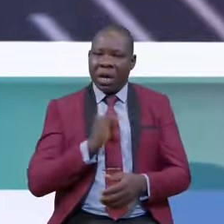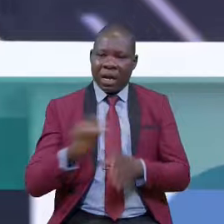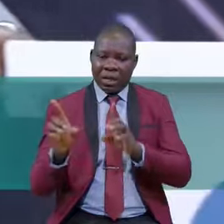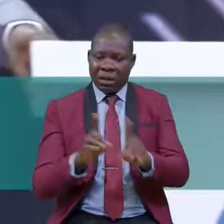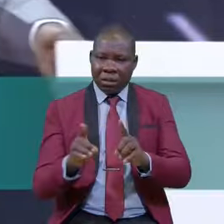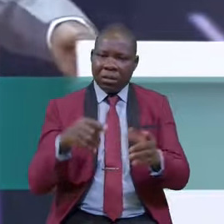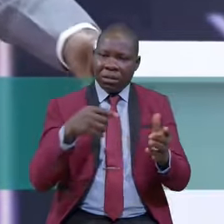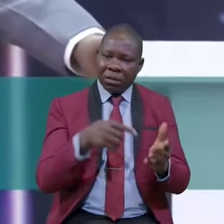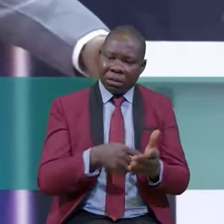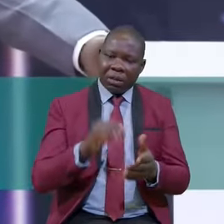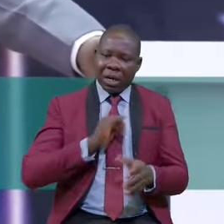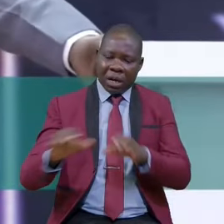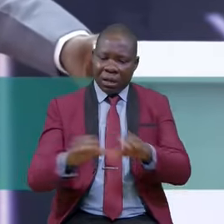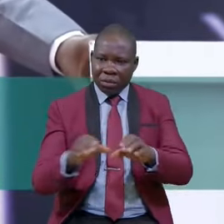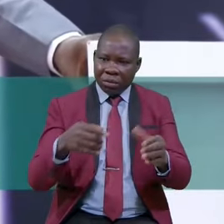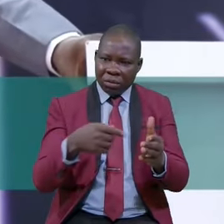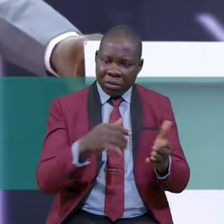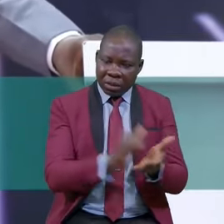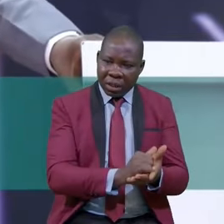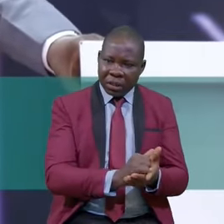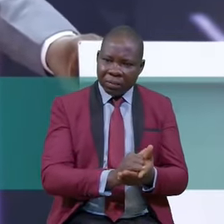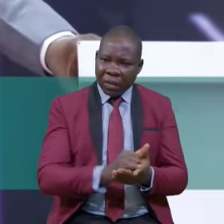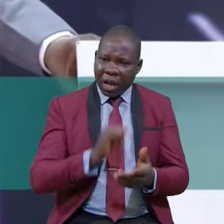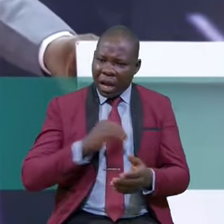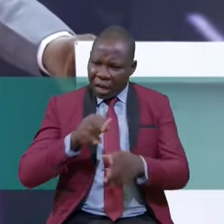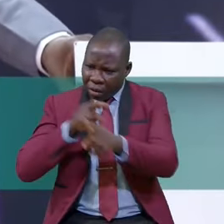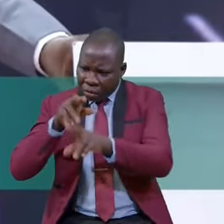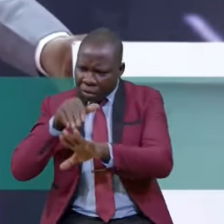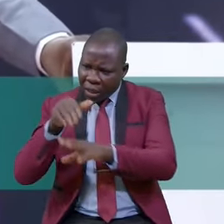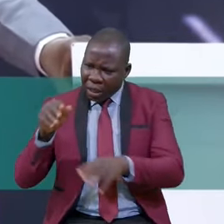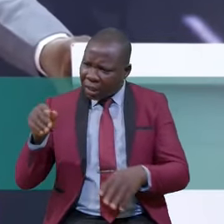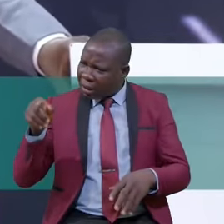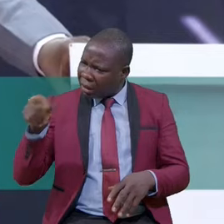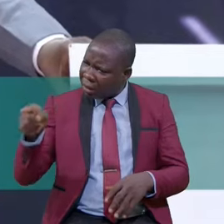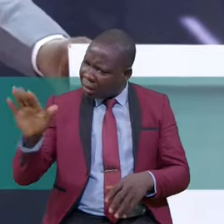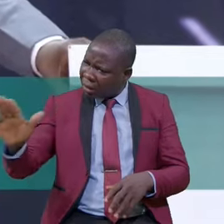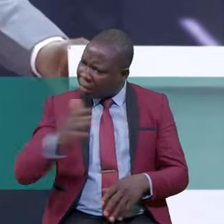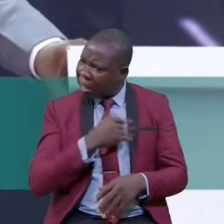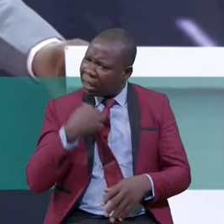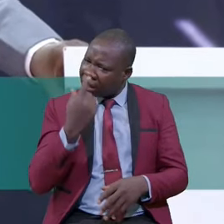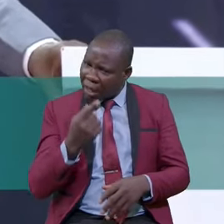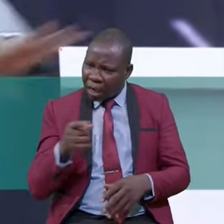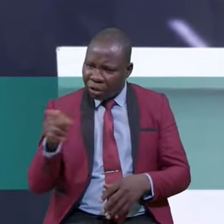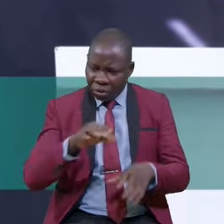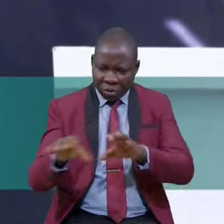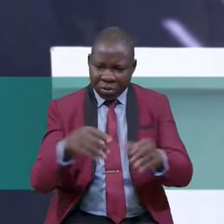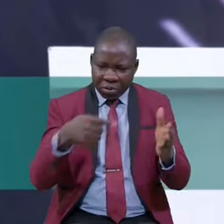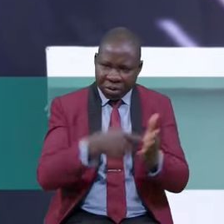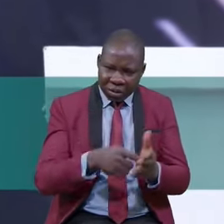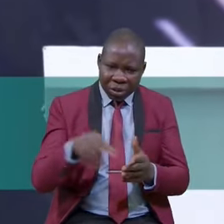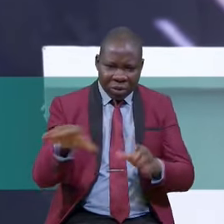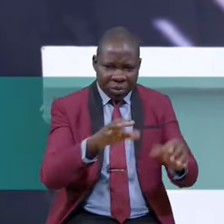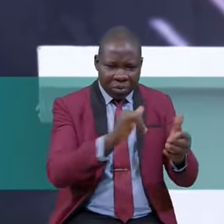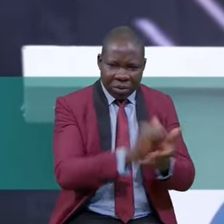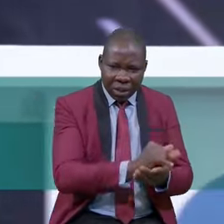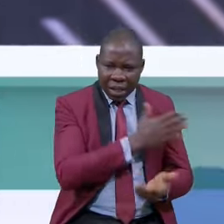dit, tu fais ceci, tu fais ceci, tu fais cela. And you look like an expert. Et tu ressembles à un expert dans tout lieu. Il